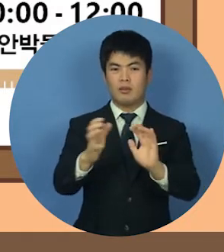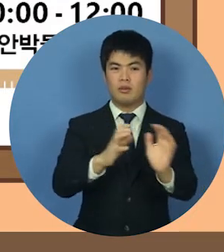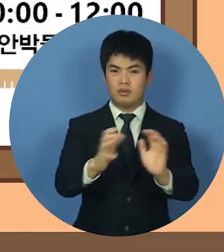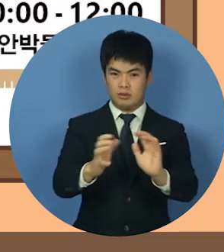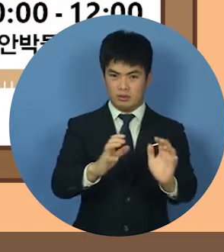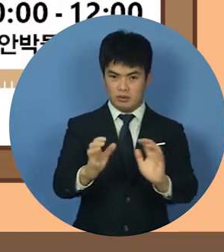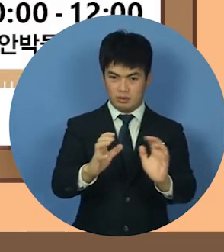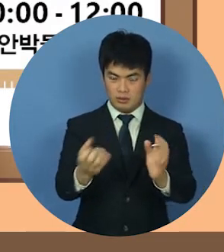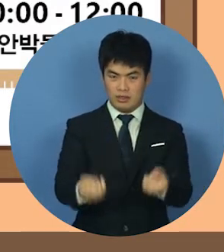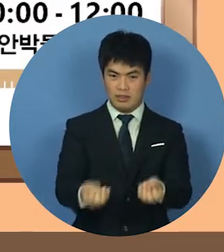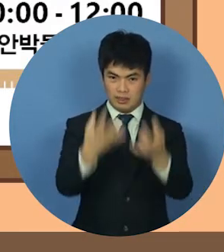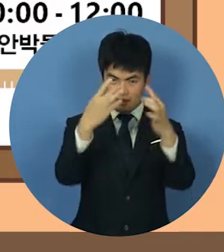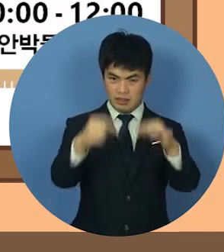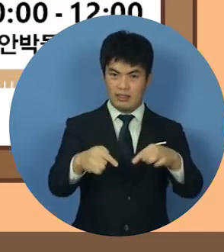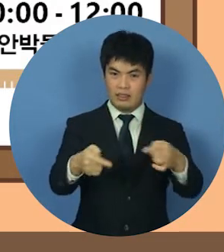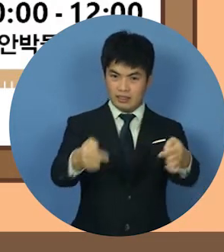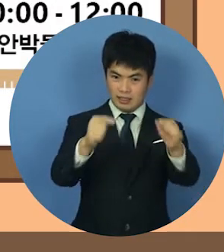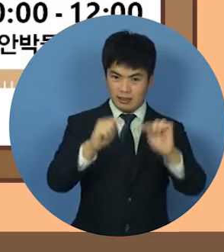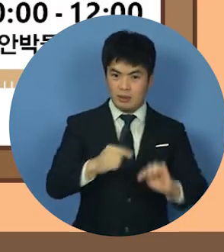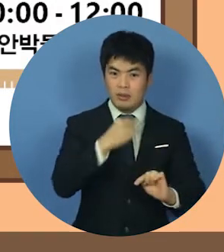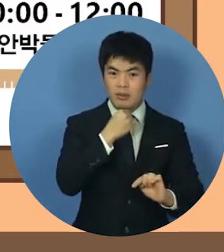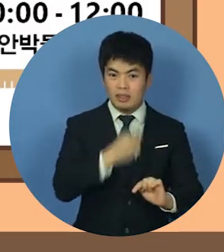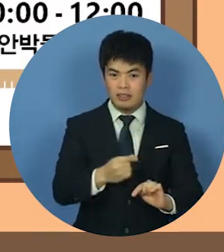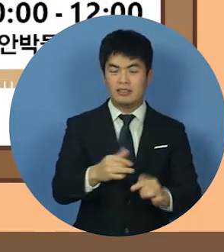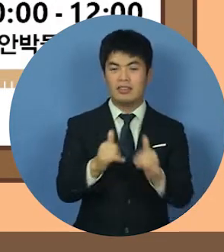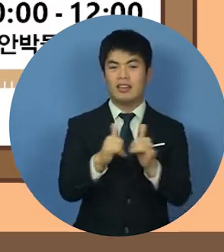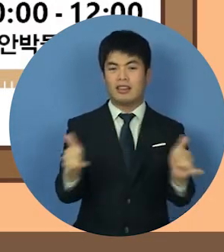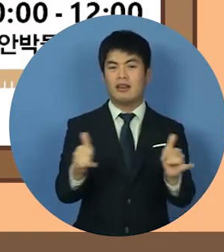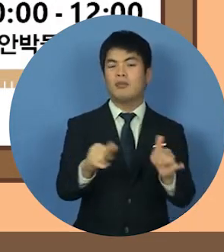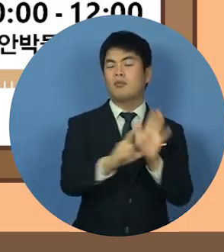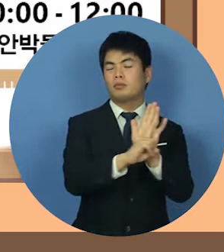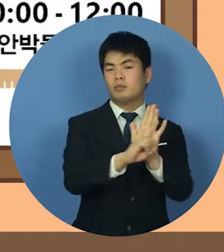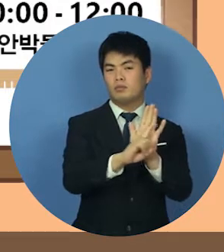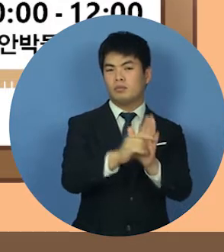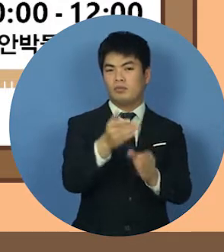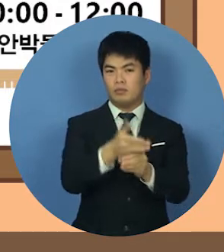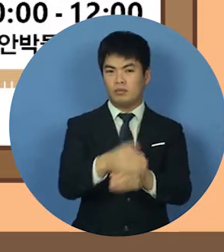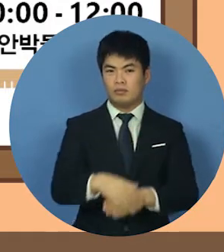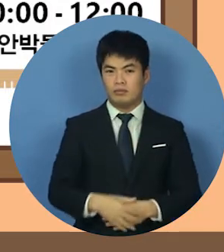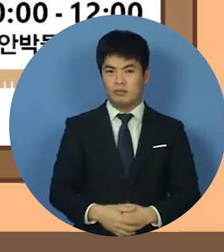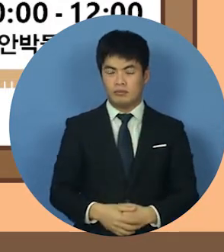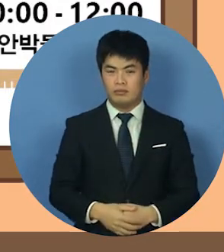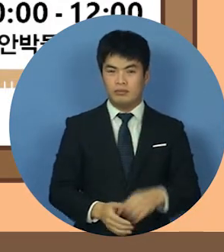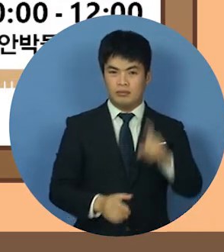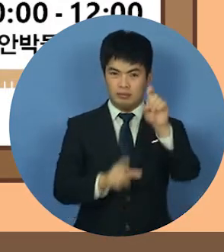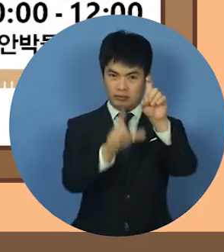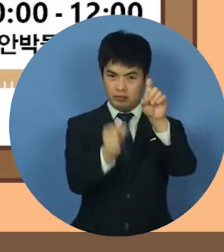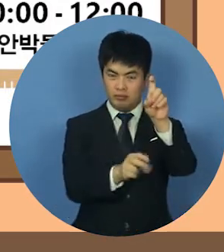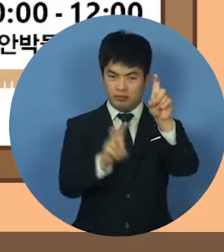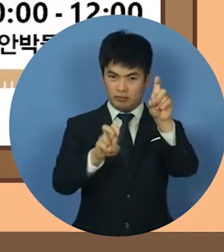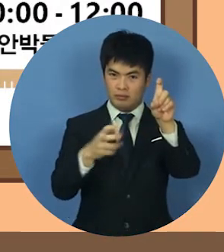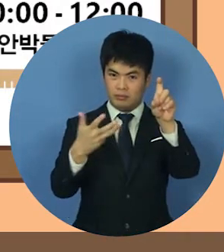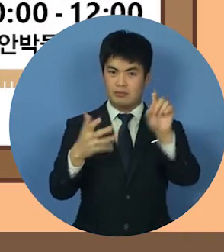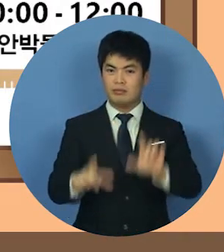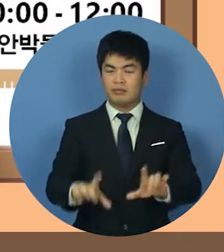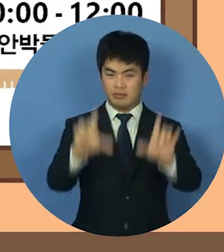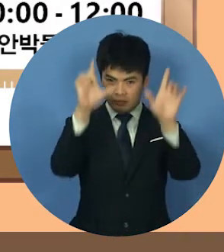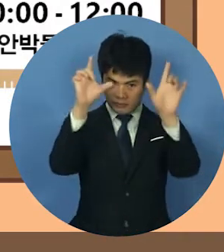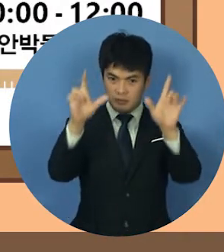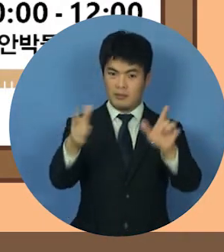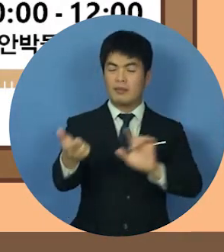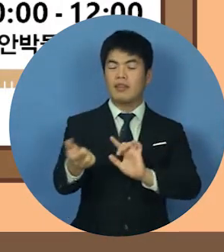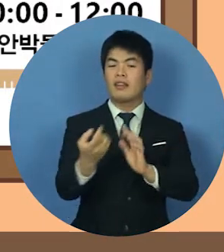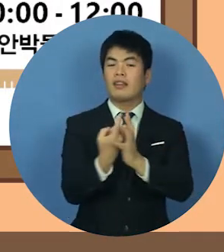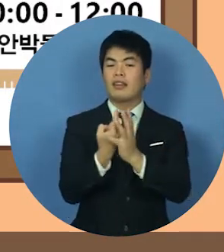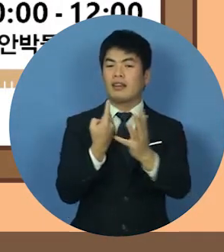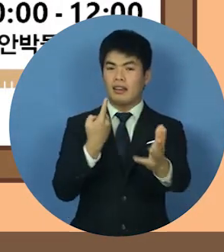참여할 시민 300명을 11월 10일까지 선착순 모집합니다. 오는 11월 28일 천안박물관 공연장에서